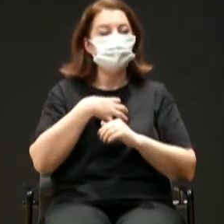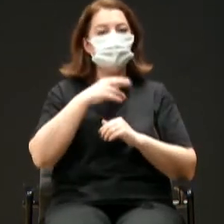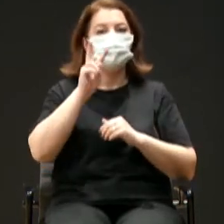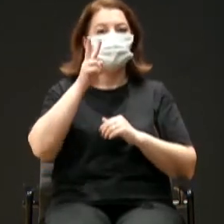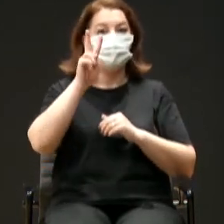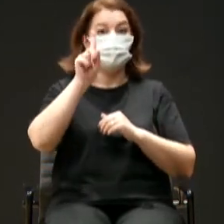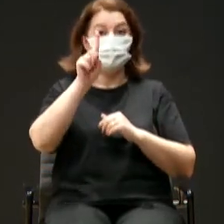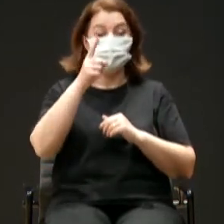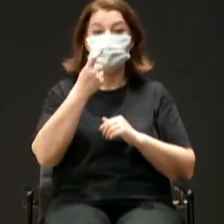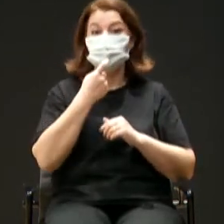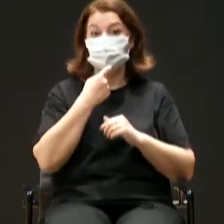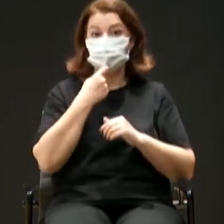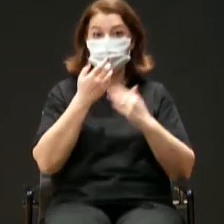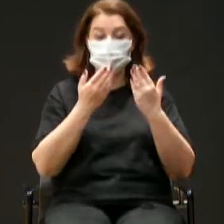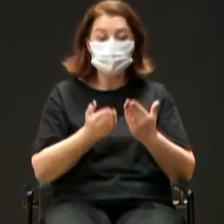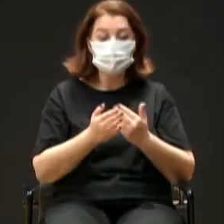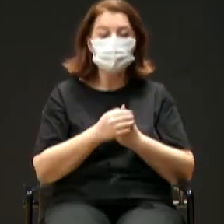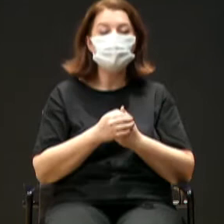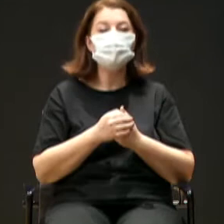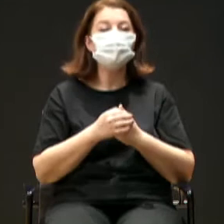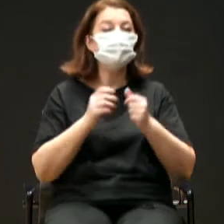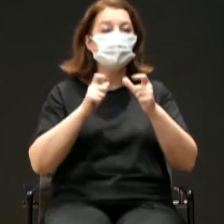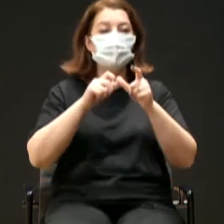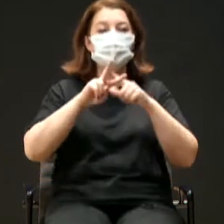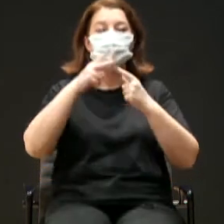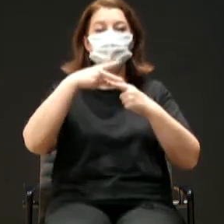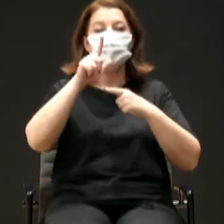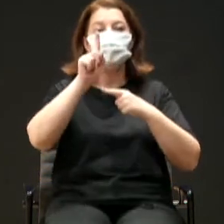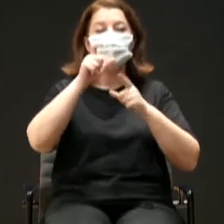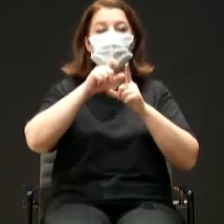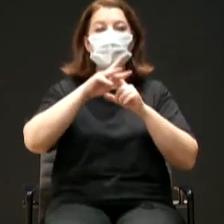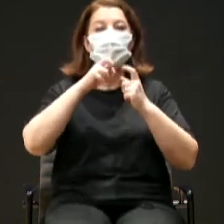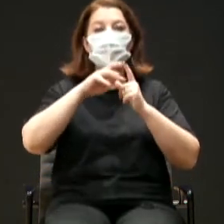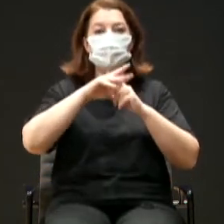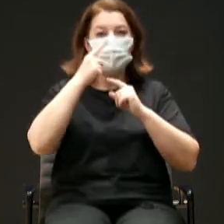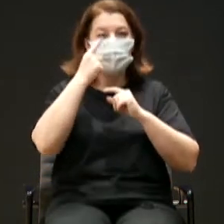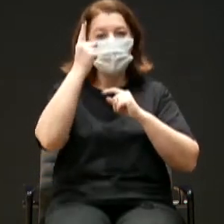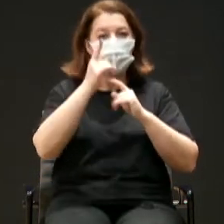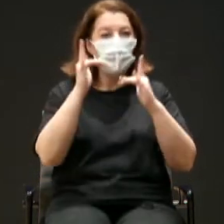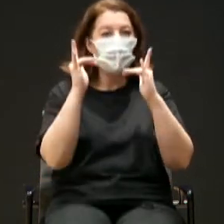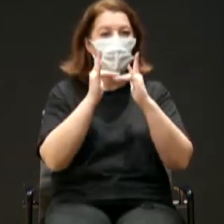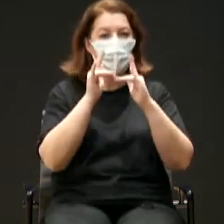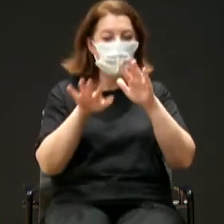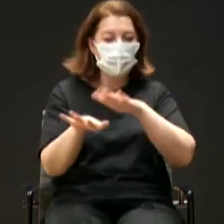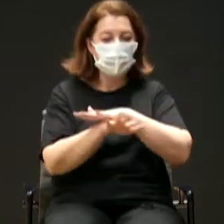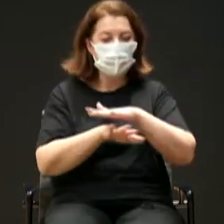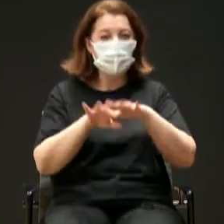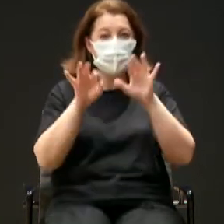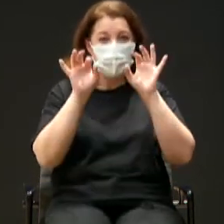Haziran 2021 yılında da Sazlıdere bölgesinde ilk köprünün temel atma